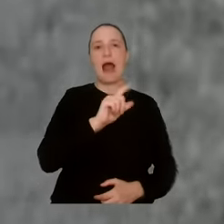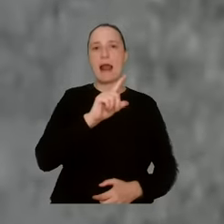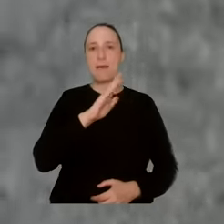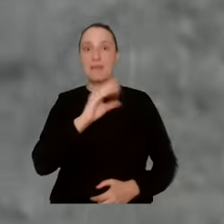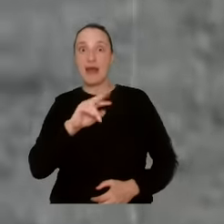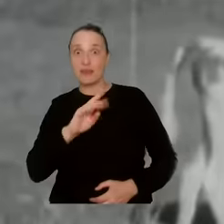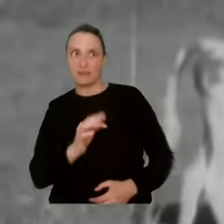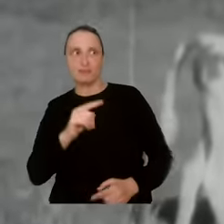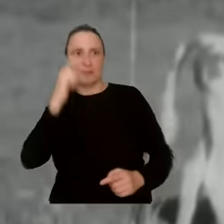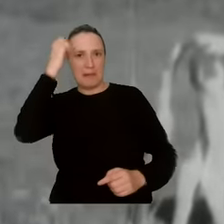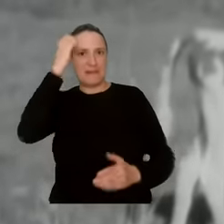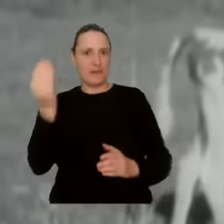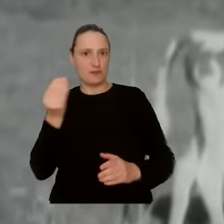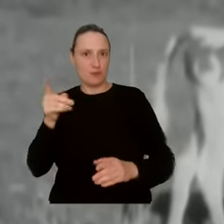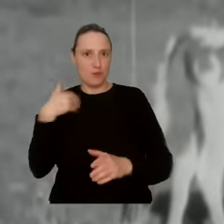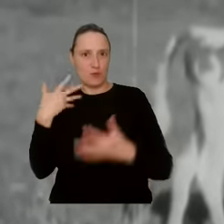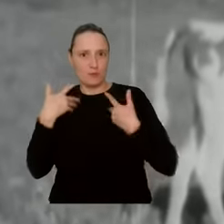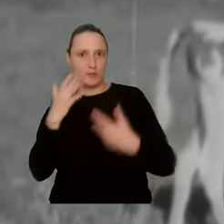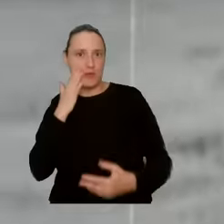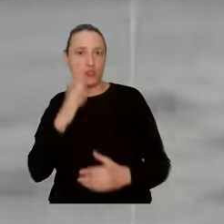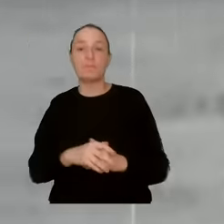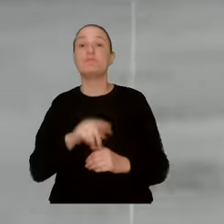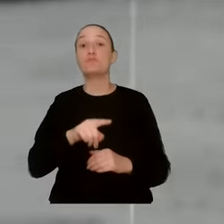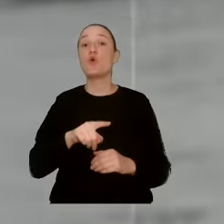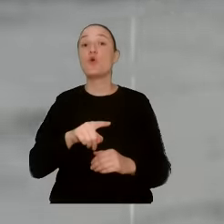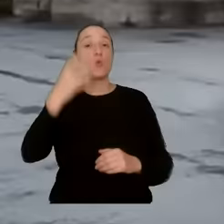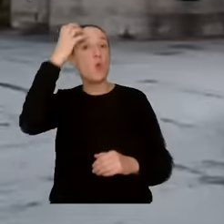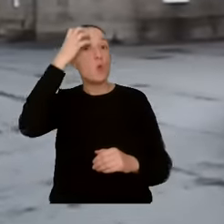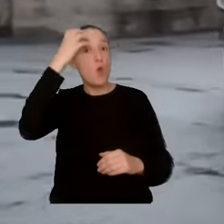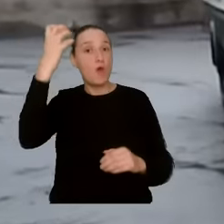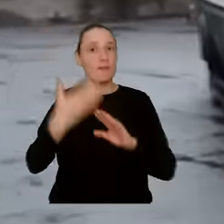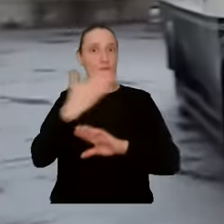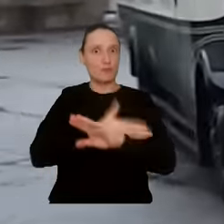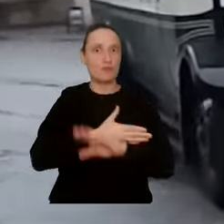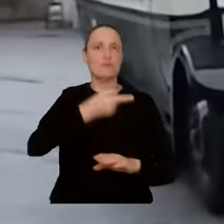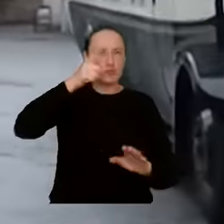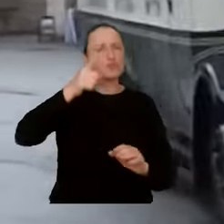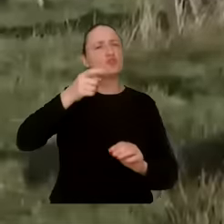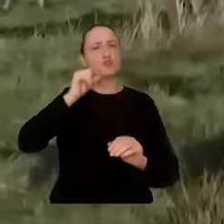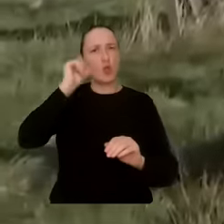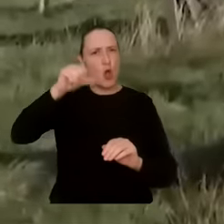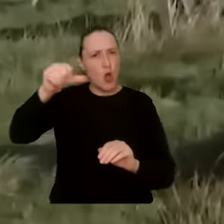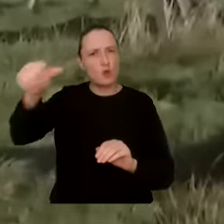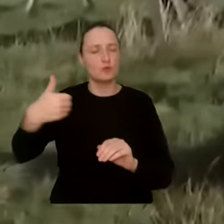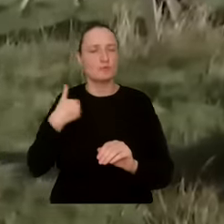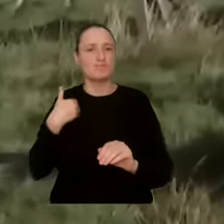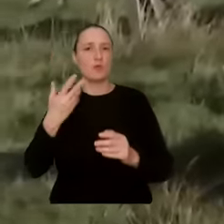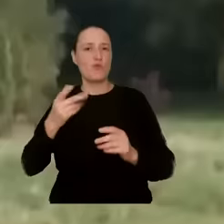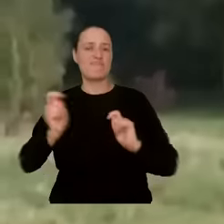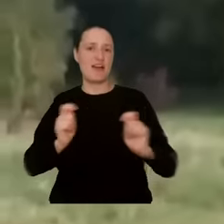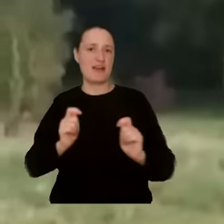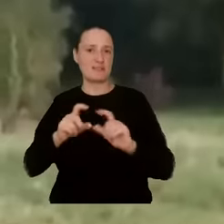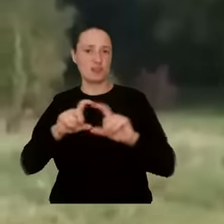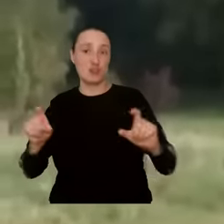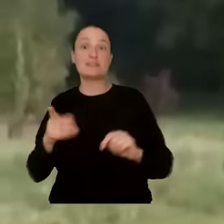czyli najdłużej panująca brytyjska monarchini, co roku spędzała tam wakacje. Posiadłość będzie dostępna od lipca do 4 sierpnia przez 5 dni